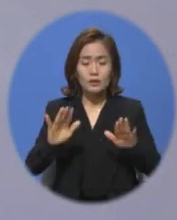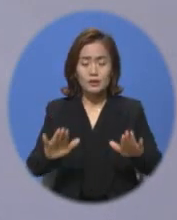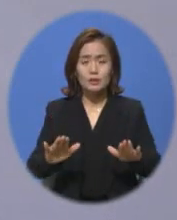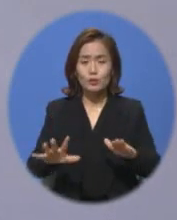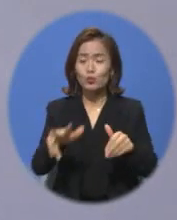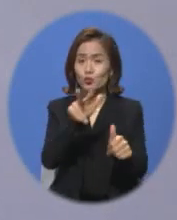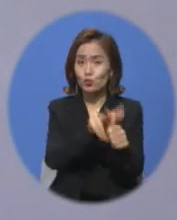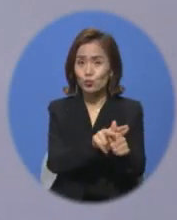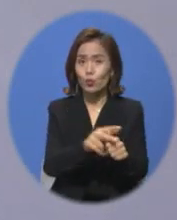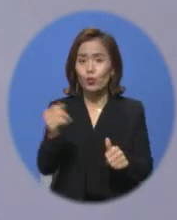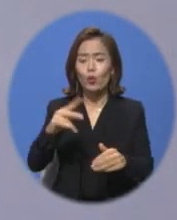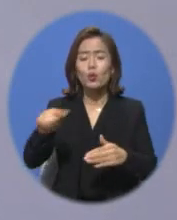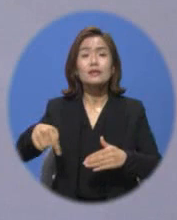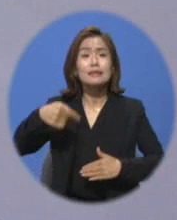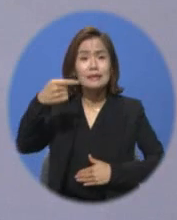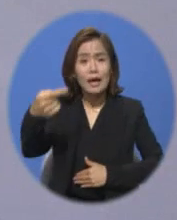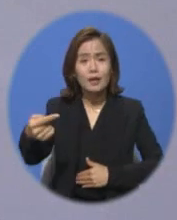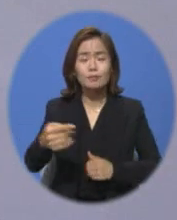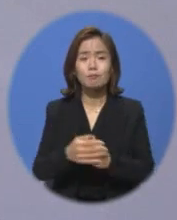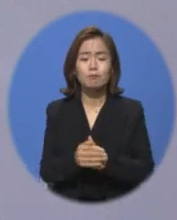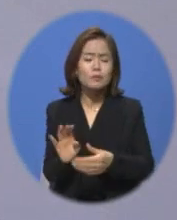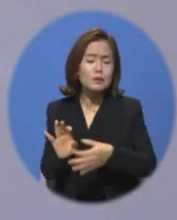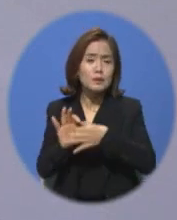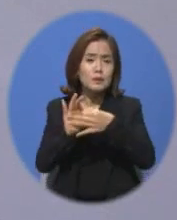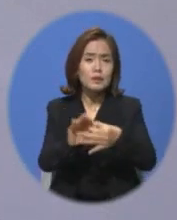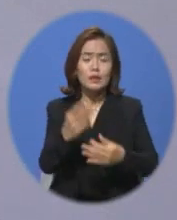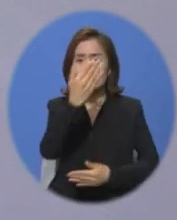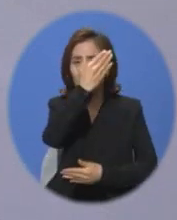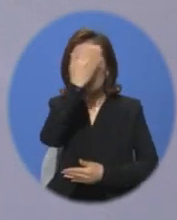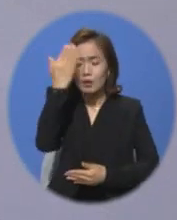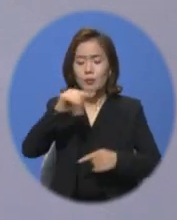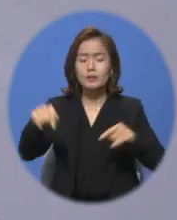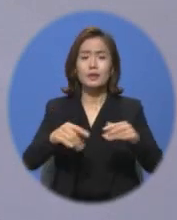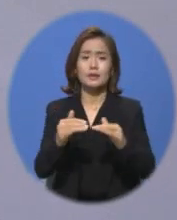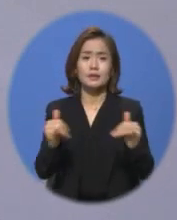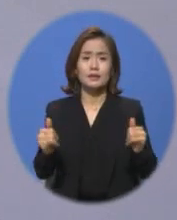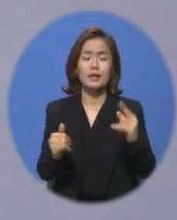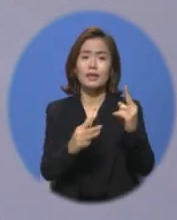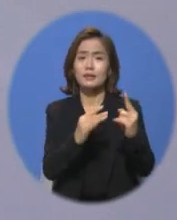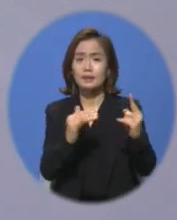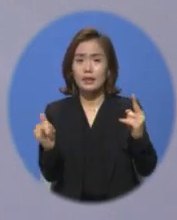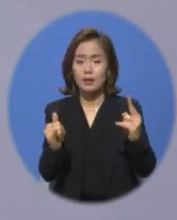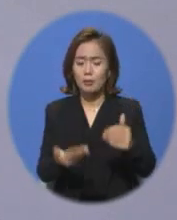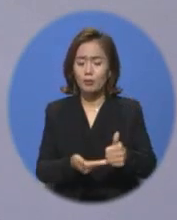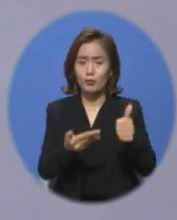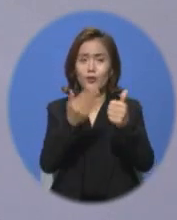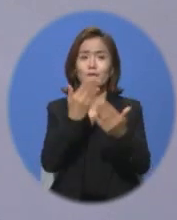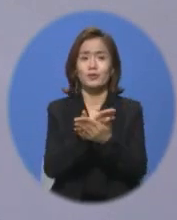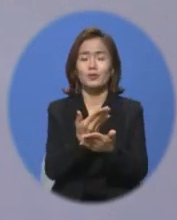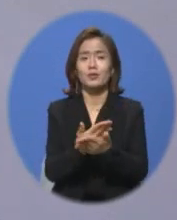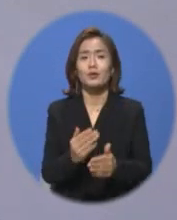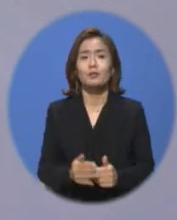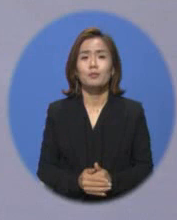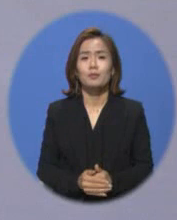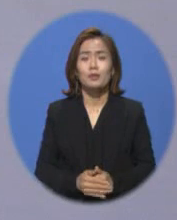문재인정부,문대통령, 그리고현후보인이낙연의뒤를이을젊은정치인을육성하는데힘을보태주십시오.